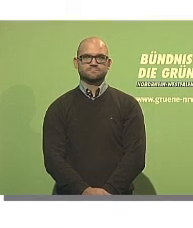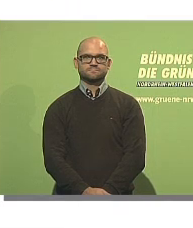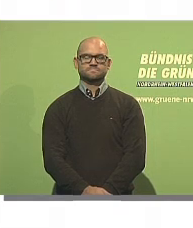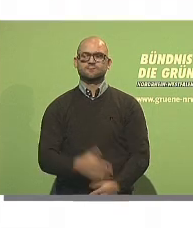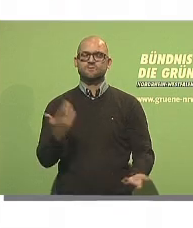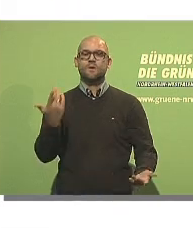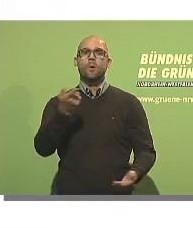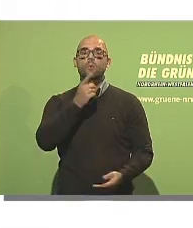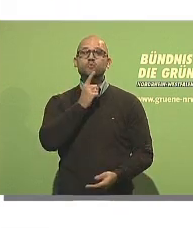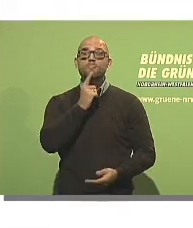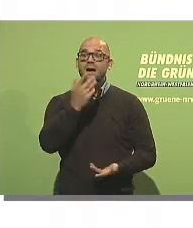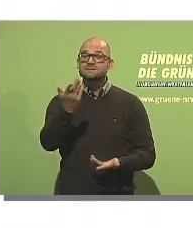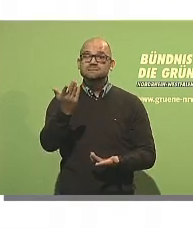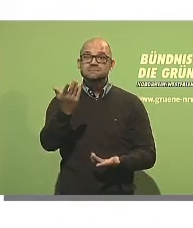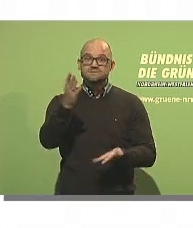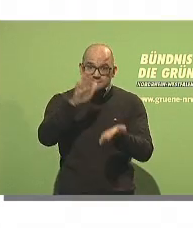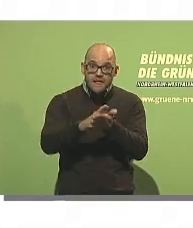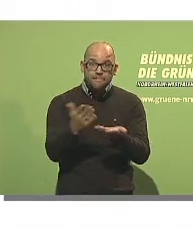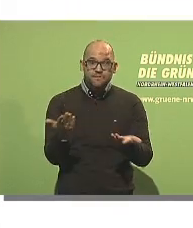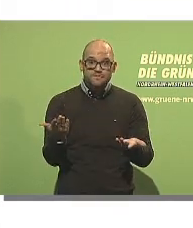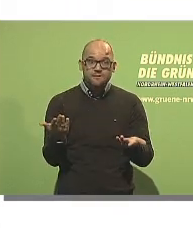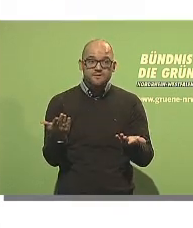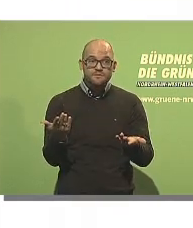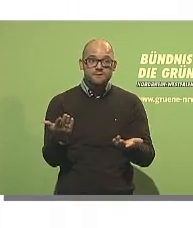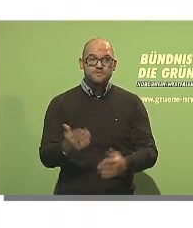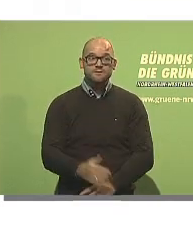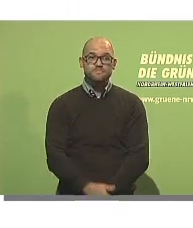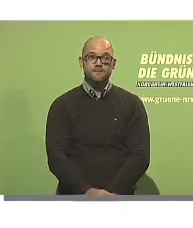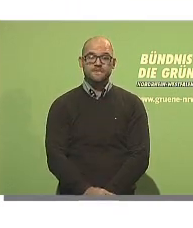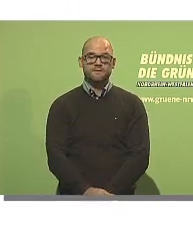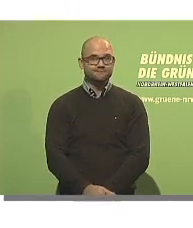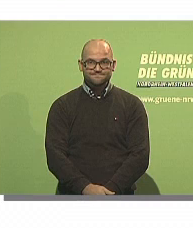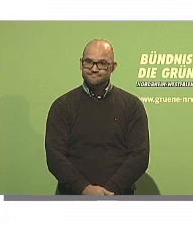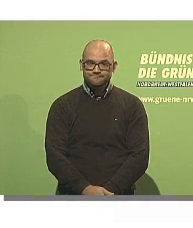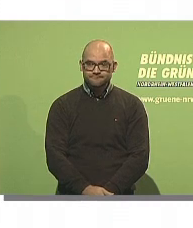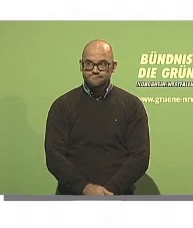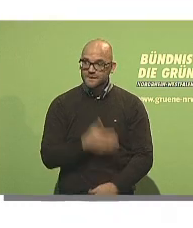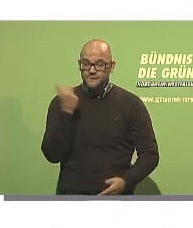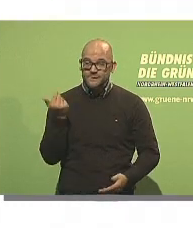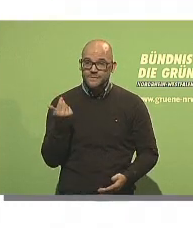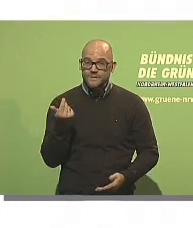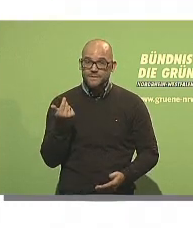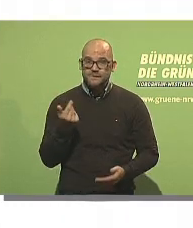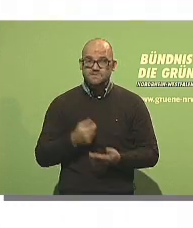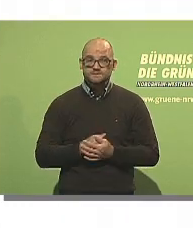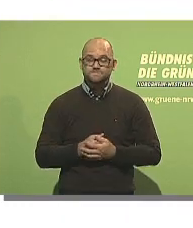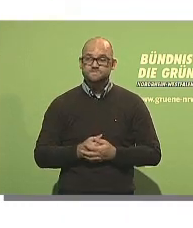Thomas, konnte abgestimmt werden? Nicht?